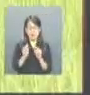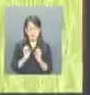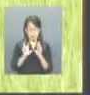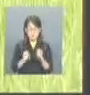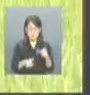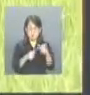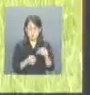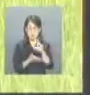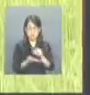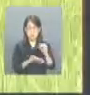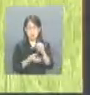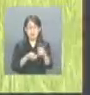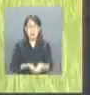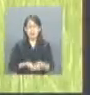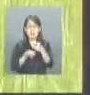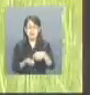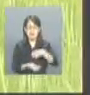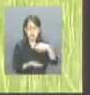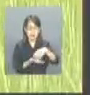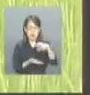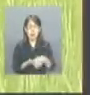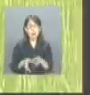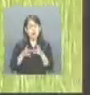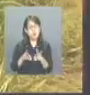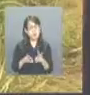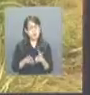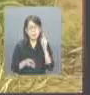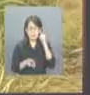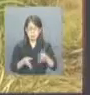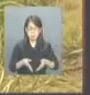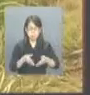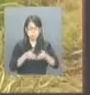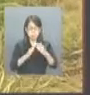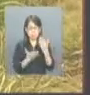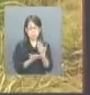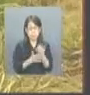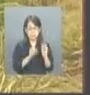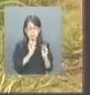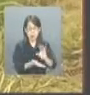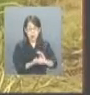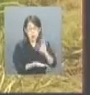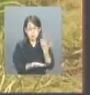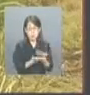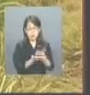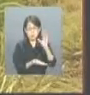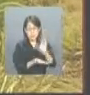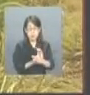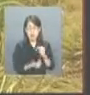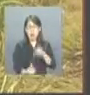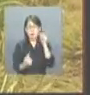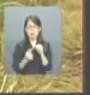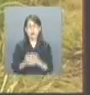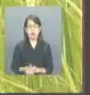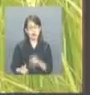ษตรศาสตร์กล่าวว่าแนวทางการจัดตั้งกองทุนควรใช้กับสินค้าเกษตรที่มีราคาขึ้นลงตลอดเวลาเ